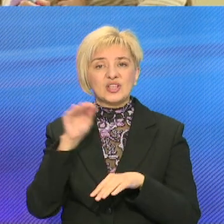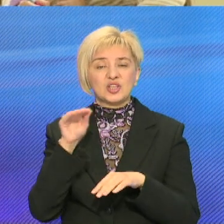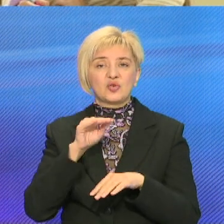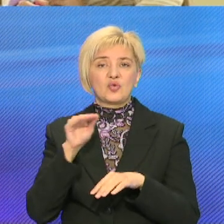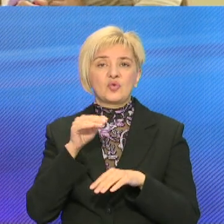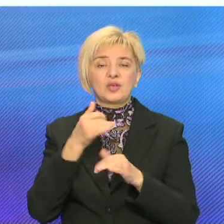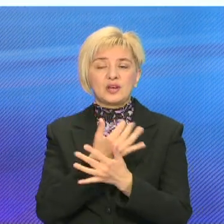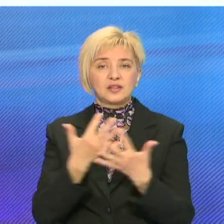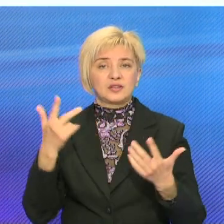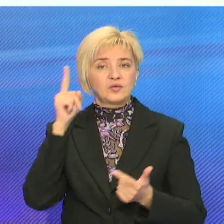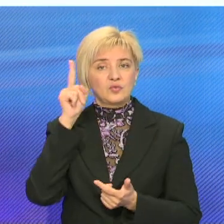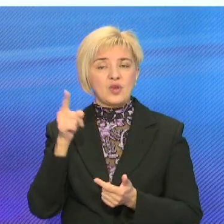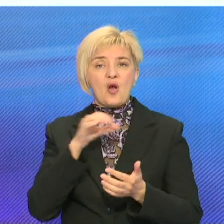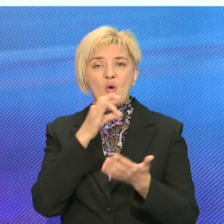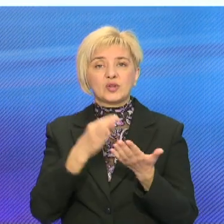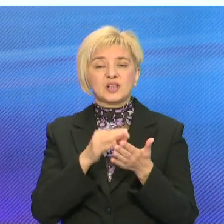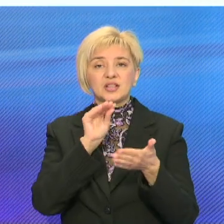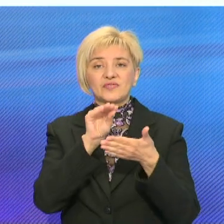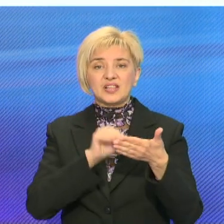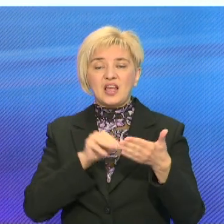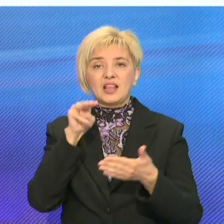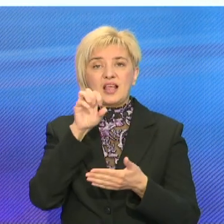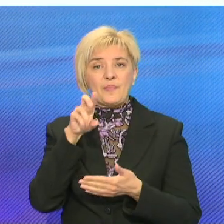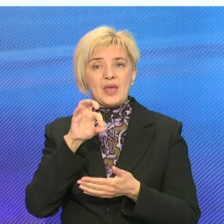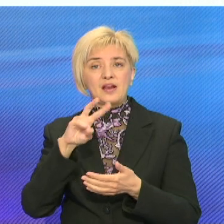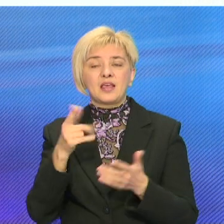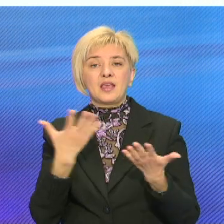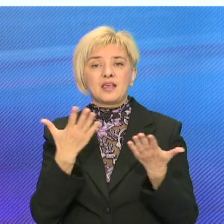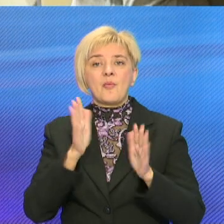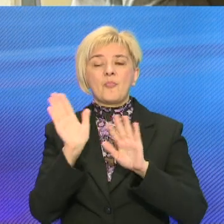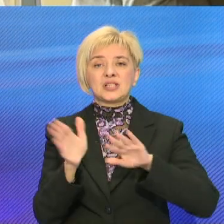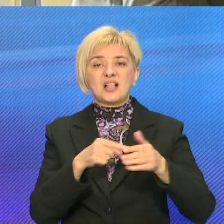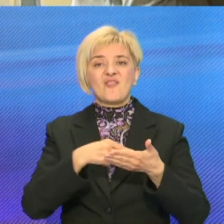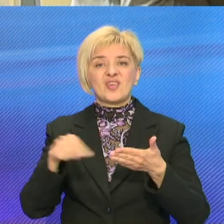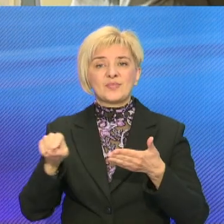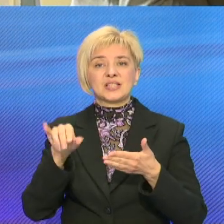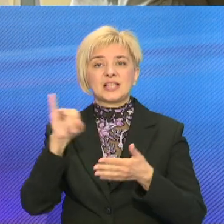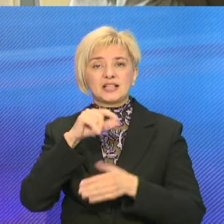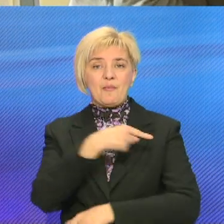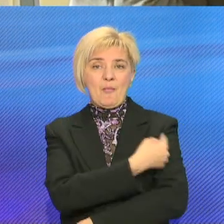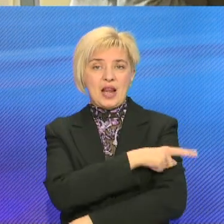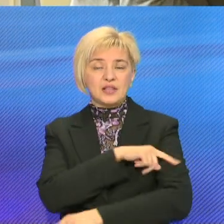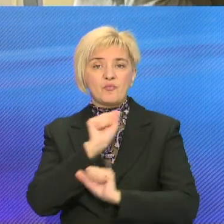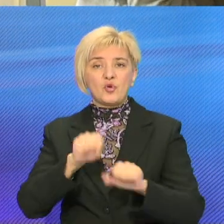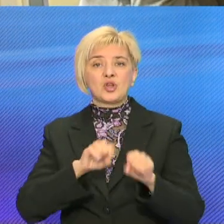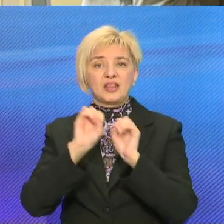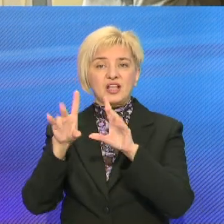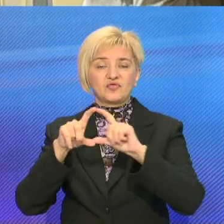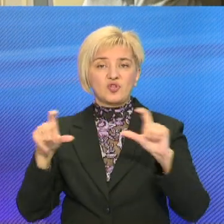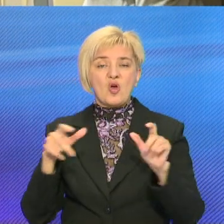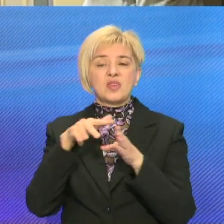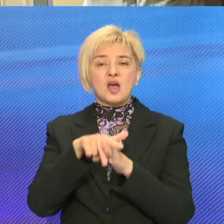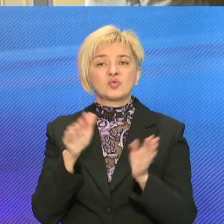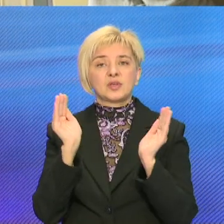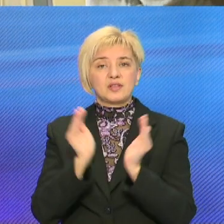Отзнаки каждого вушня выставляются у табель, які после выписки из медустановы можно отнести у свою школу. Нагрузка невеликая – пару годин в